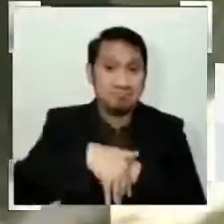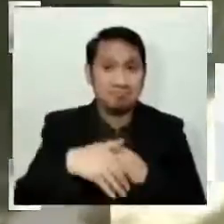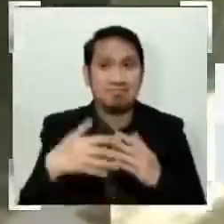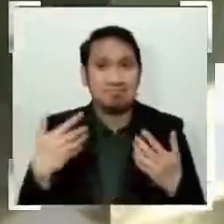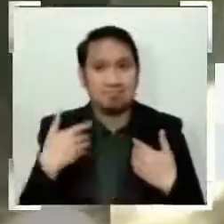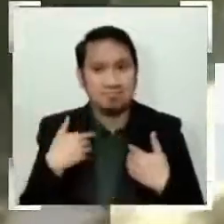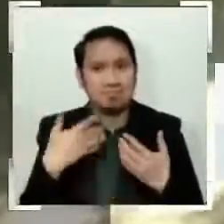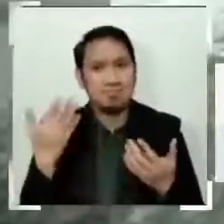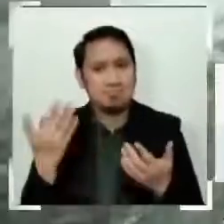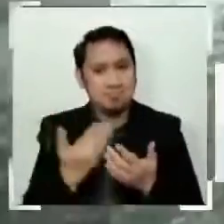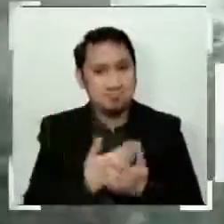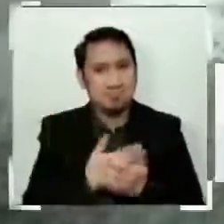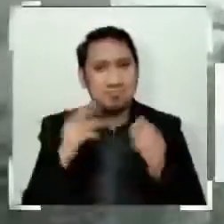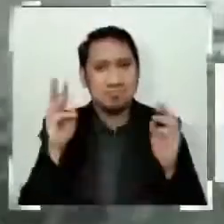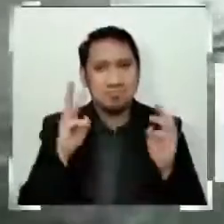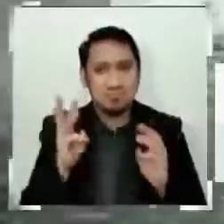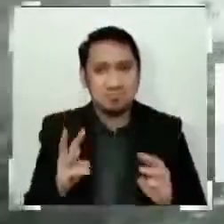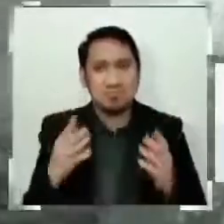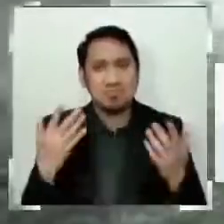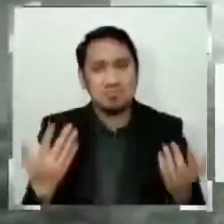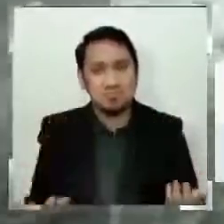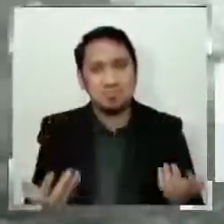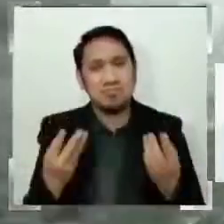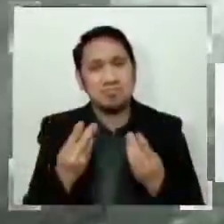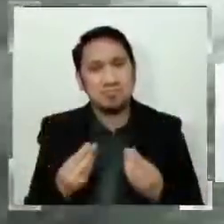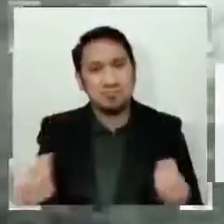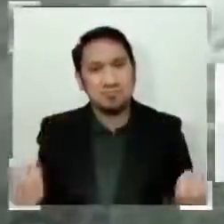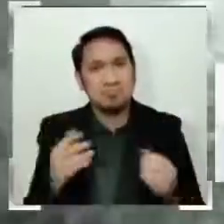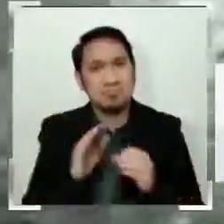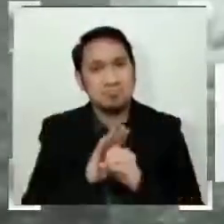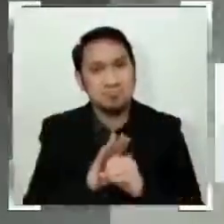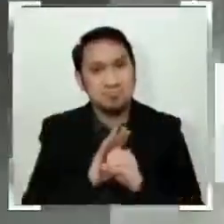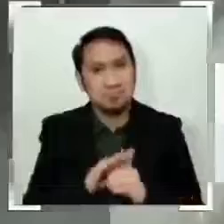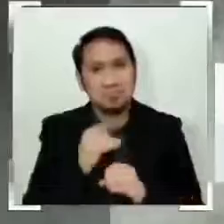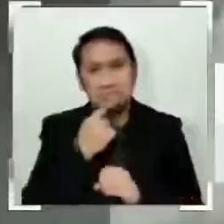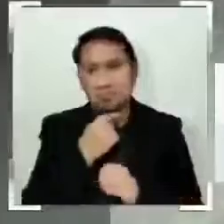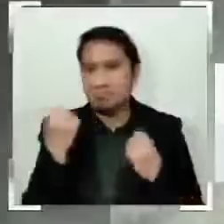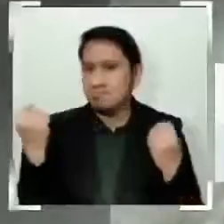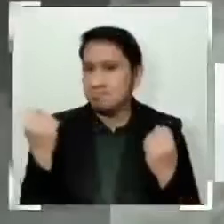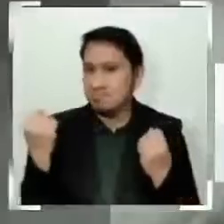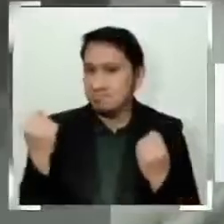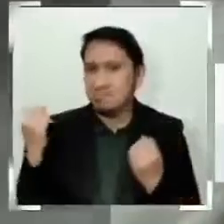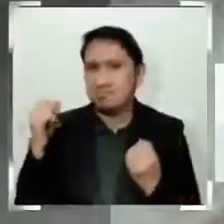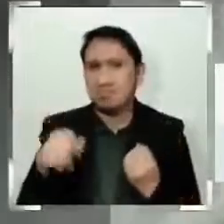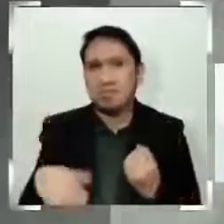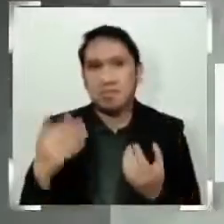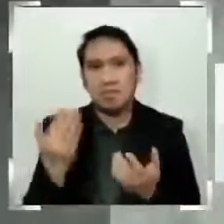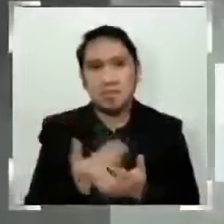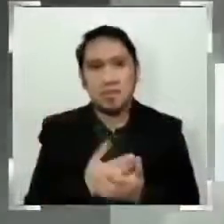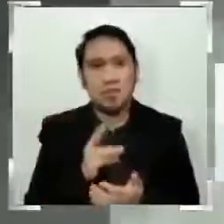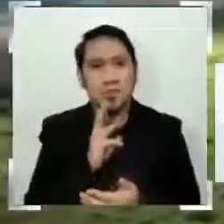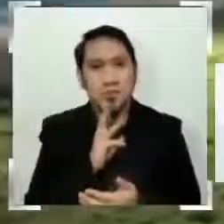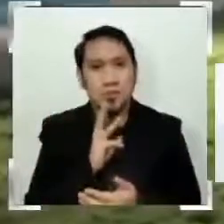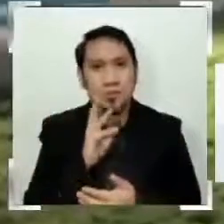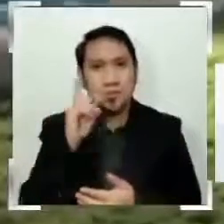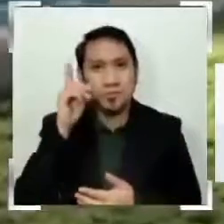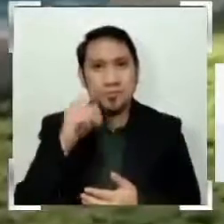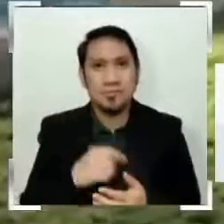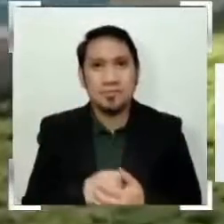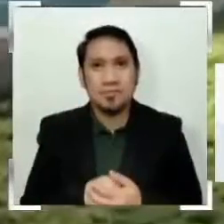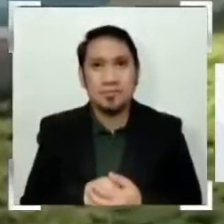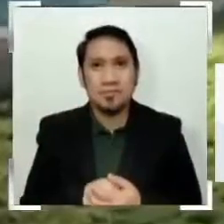hangin, siguradong tanggal stress naman sa malamig at sariwang tubig na umaagos mula sa bundok. Pwede